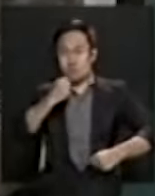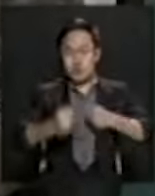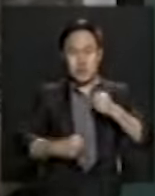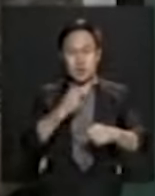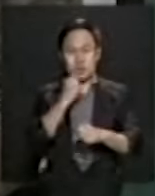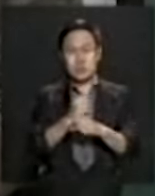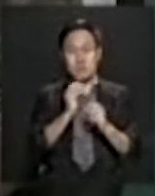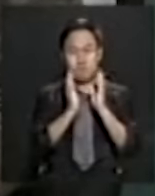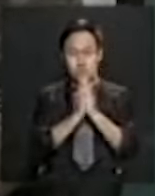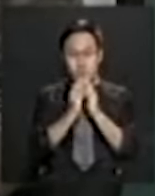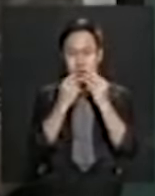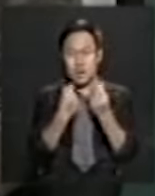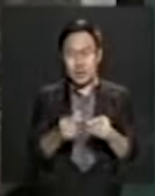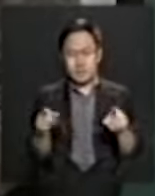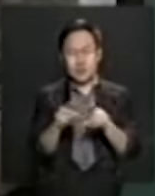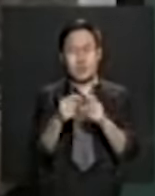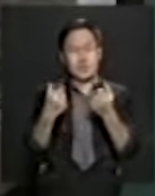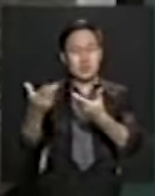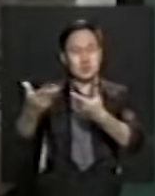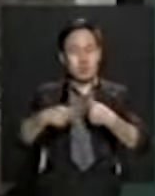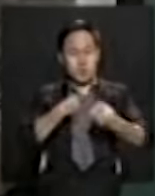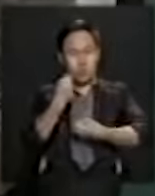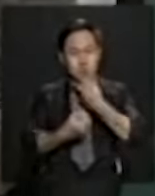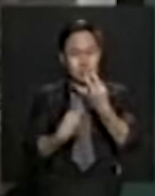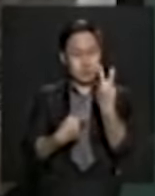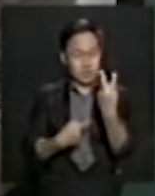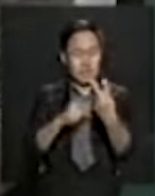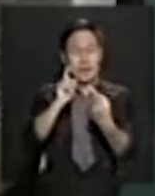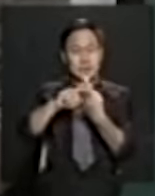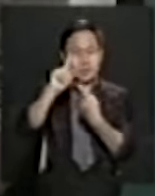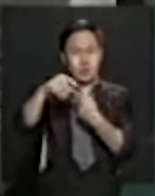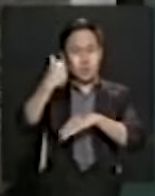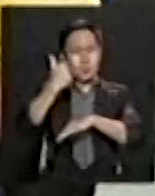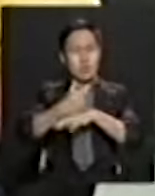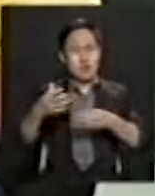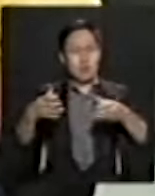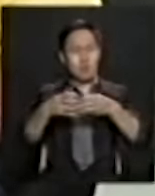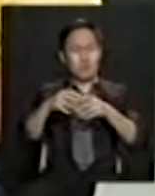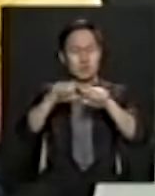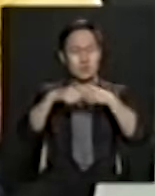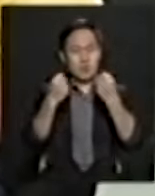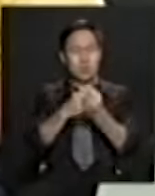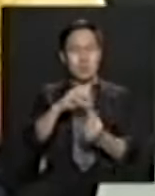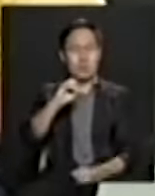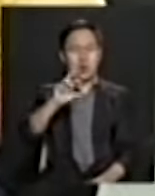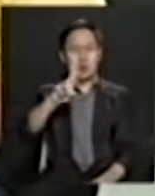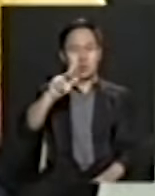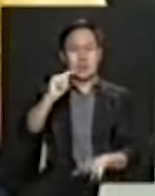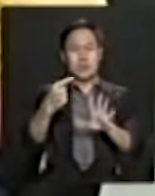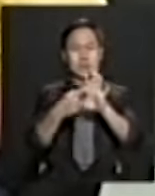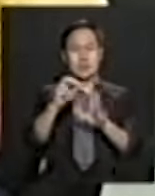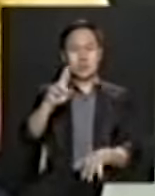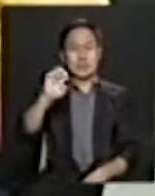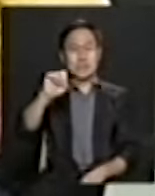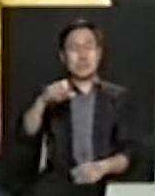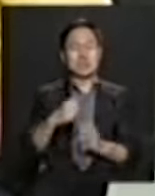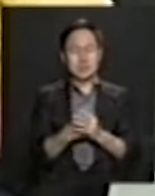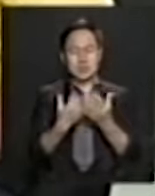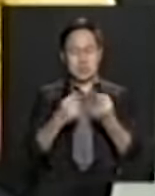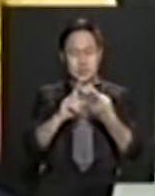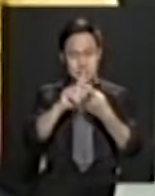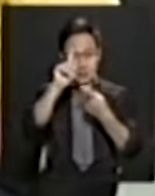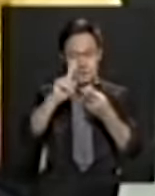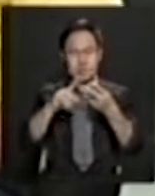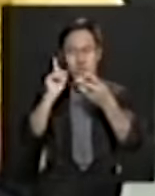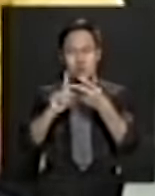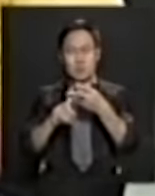ะอยู่กับแขกรับเชิญค่ะคุณชัยวัยภูลลาภมงคลผู้ว่าการภาค3350โรตารี่สากลและอีกหนึ่งท่านนะคะคือคุณประสานจิร